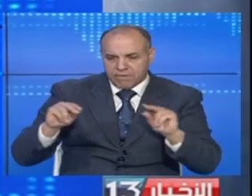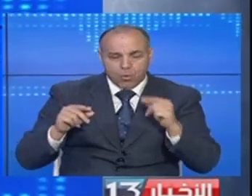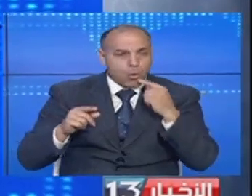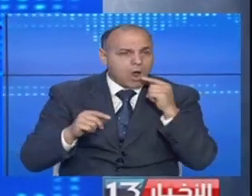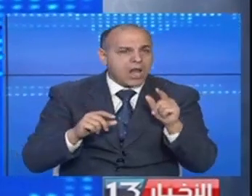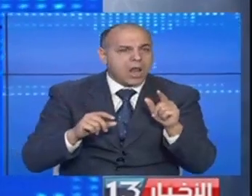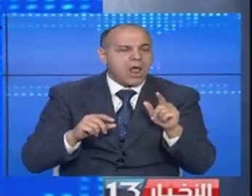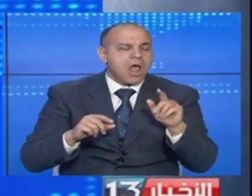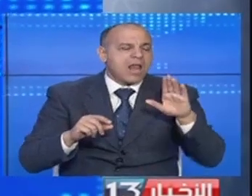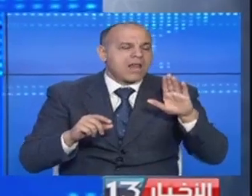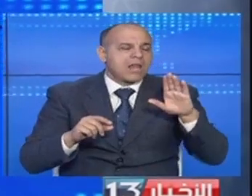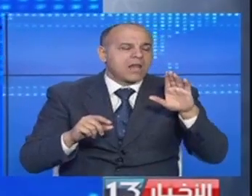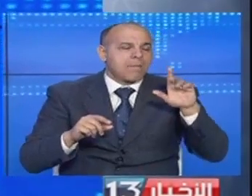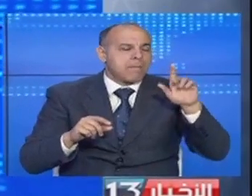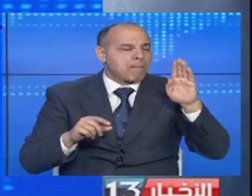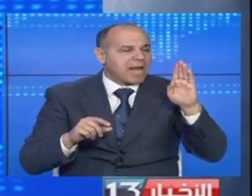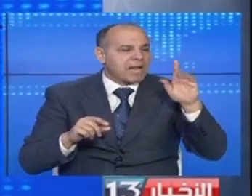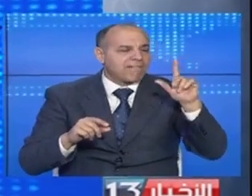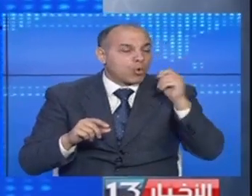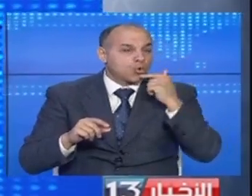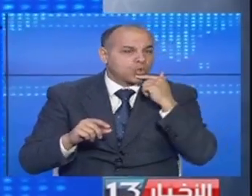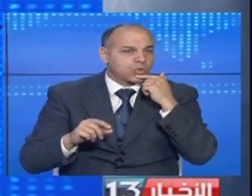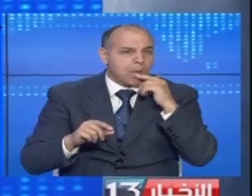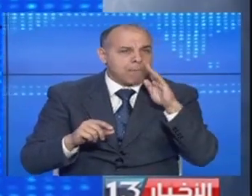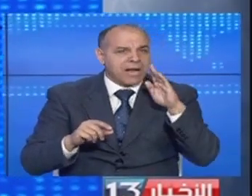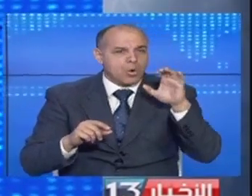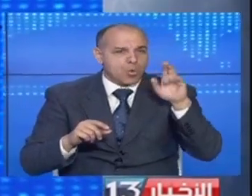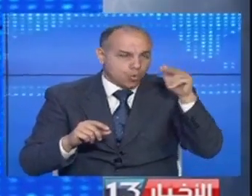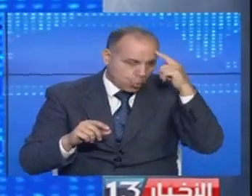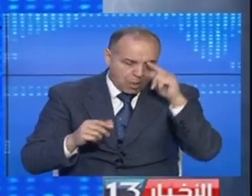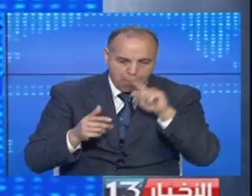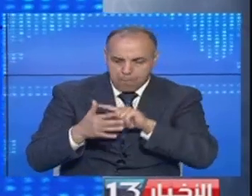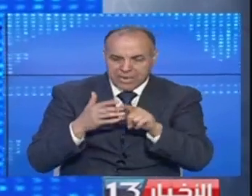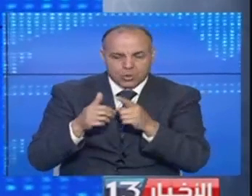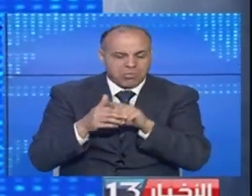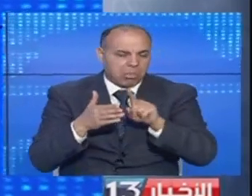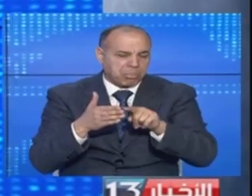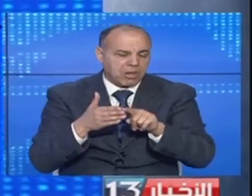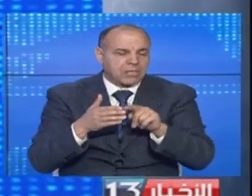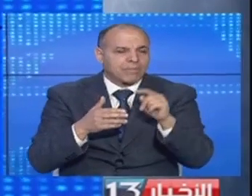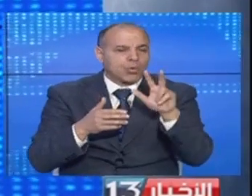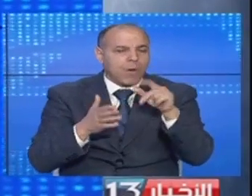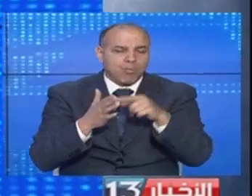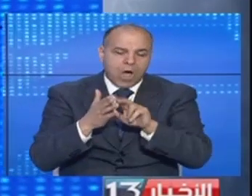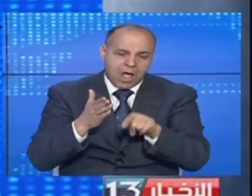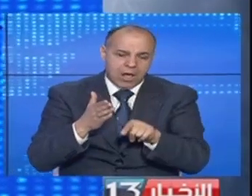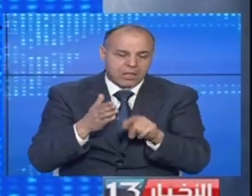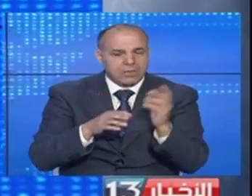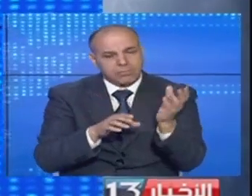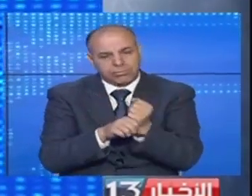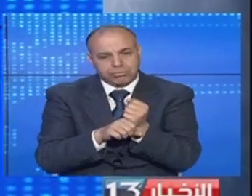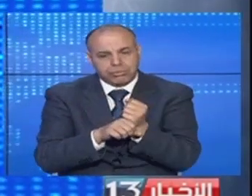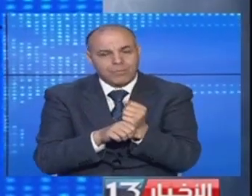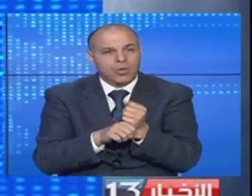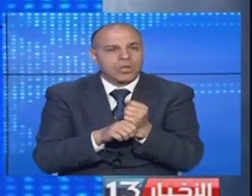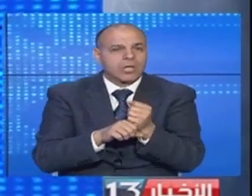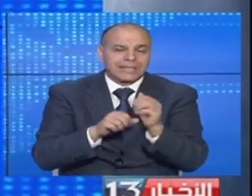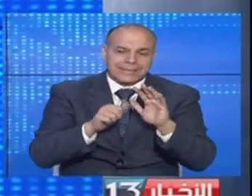بايرن ليفركوزن في المقابل ابتعد بايرن ميونخ في المركز الاول بثلاث نقاط بعد فوز كاسح